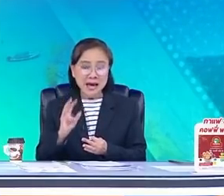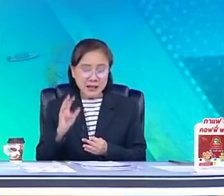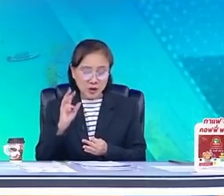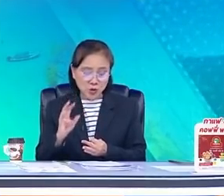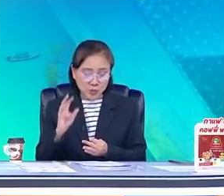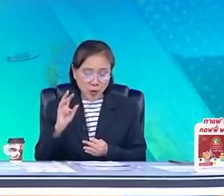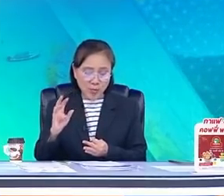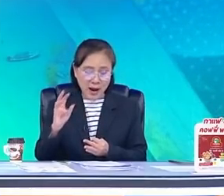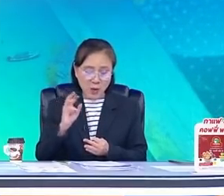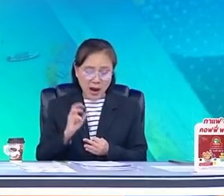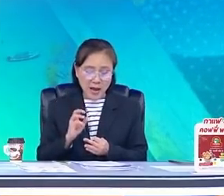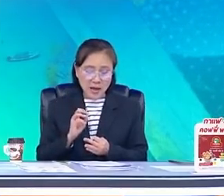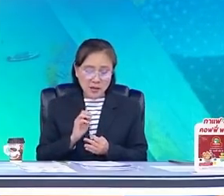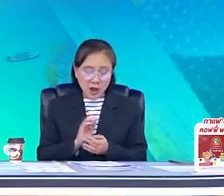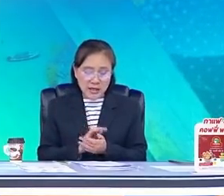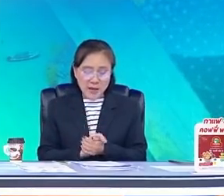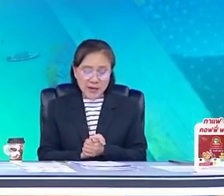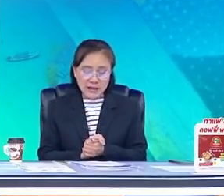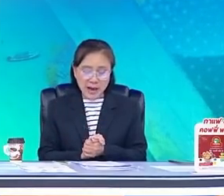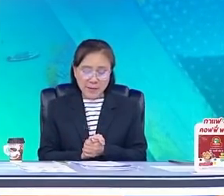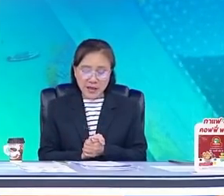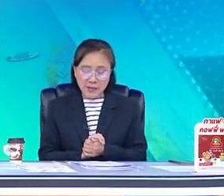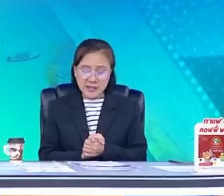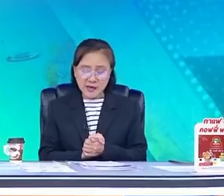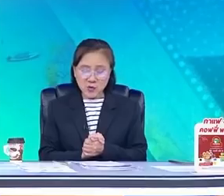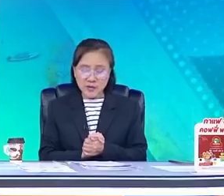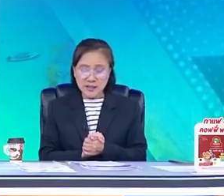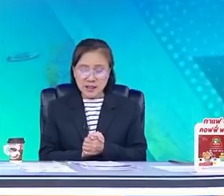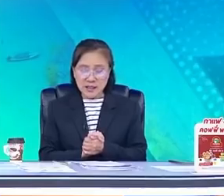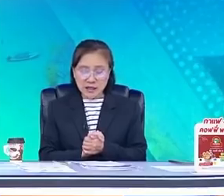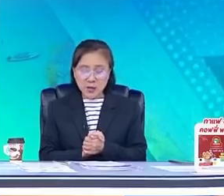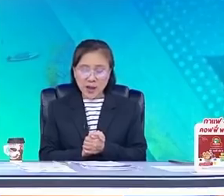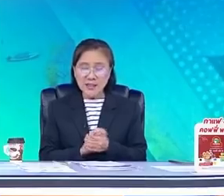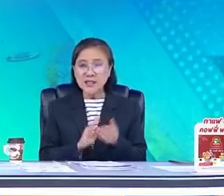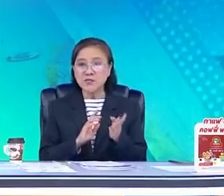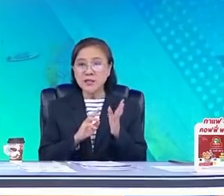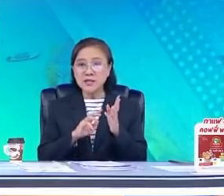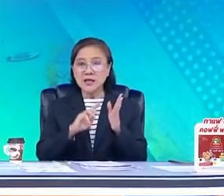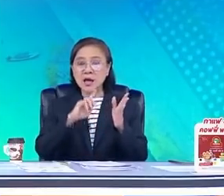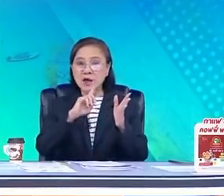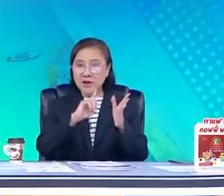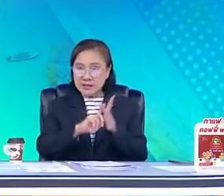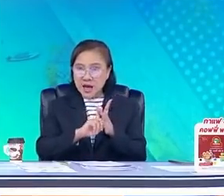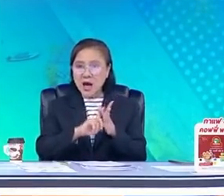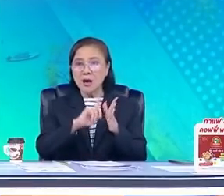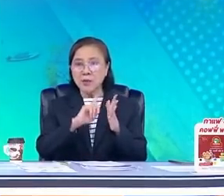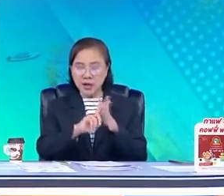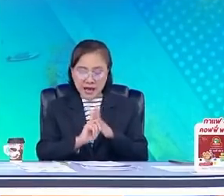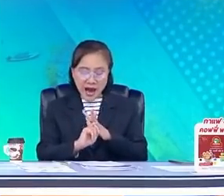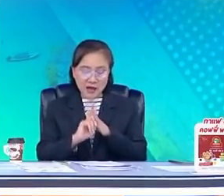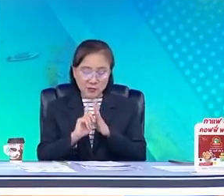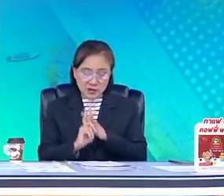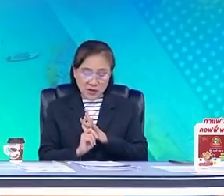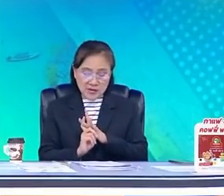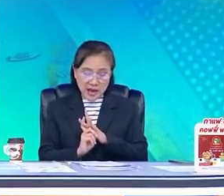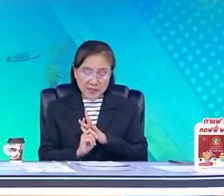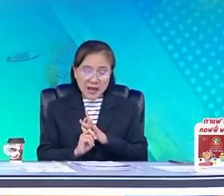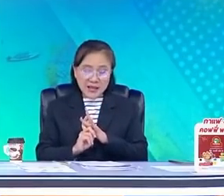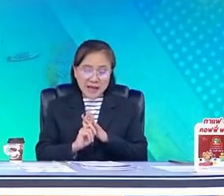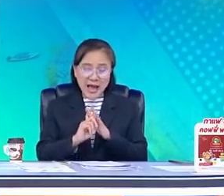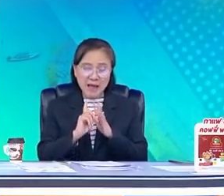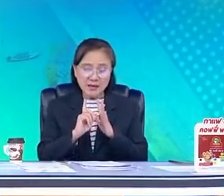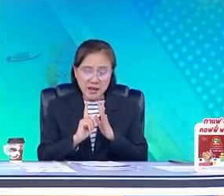ามีการกระตุ้นภูมิมากกว่าตอนนี้อเมริกาเปิดให้ประชาชนมีสิทธิ์เลือกที่ว่าจะฉีดวัคซีนไฟเซอร์โมเดอร์นาหรือว่าจอร์